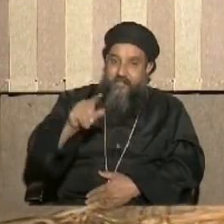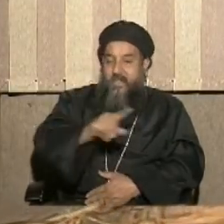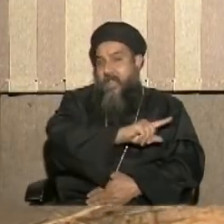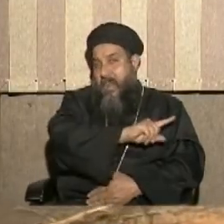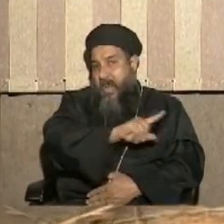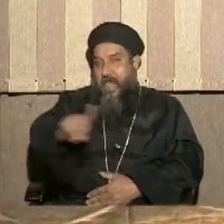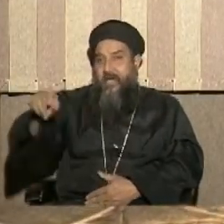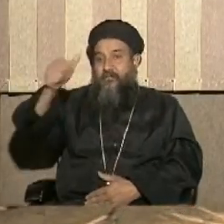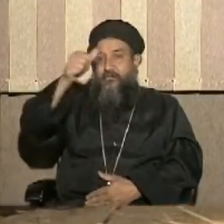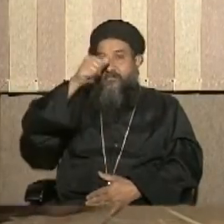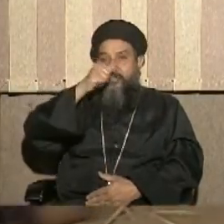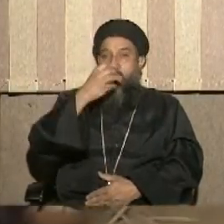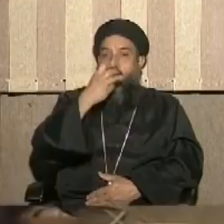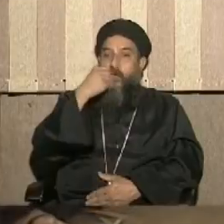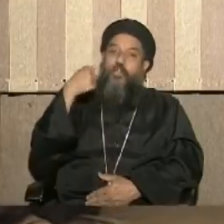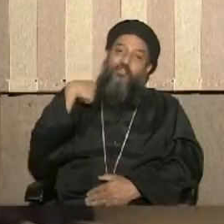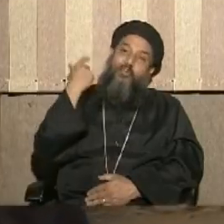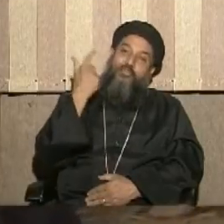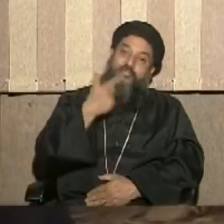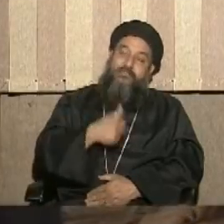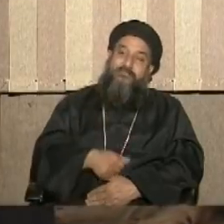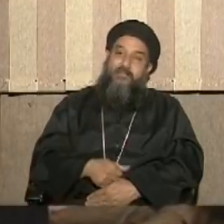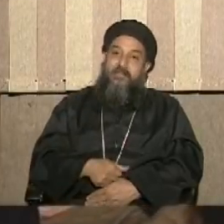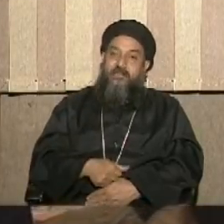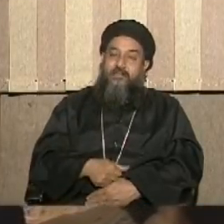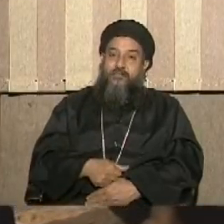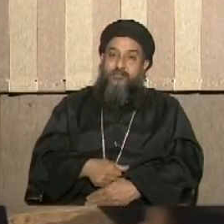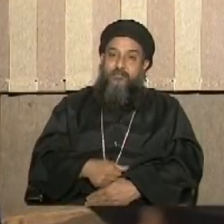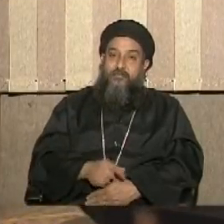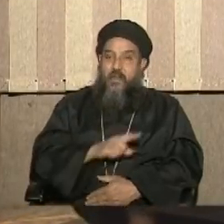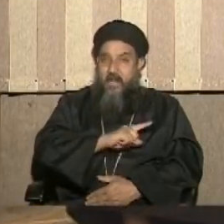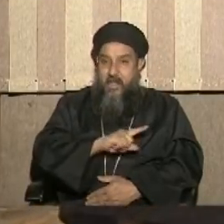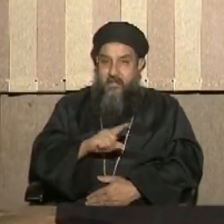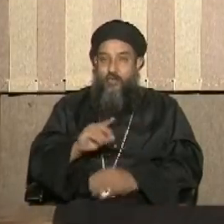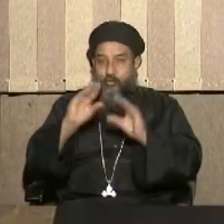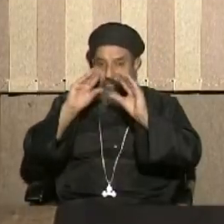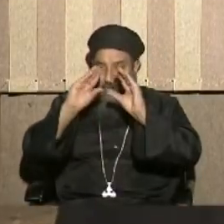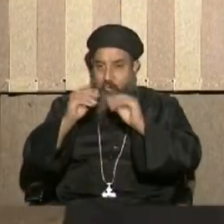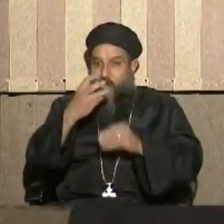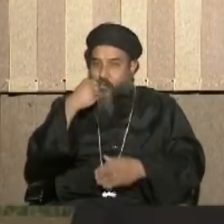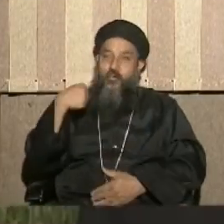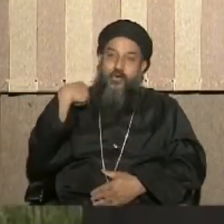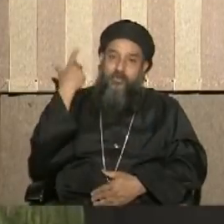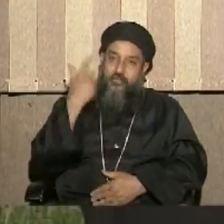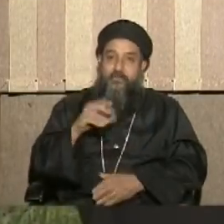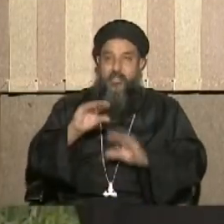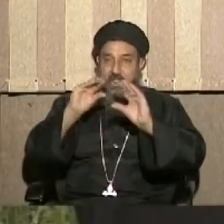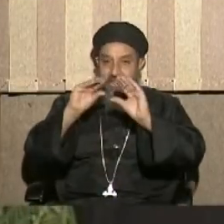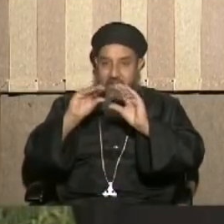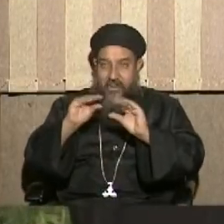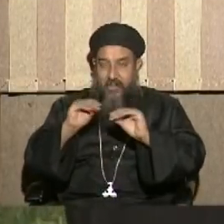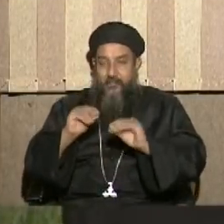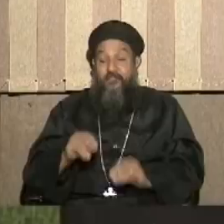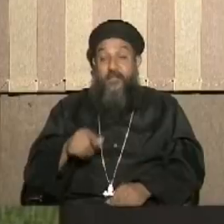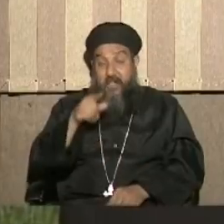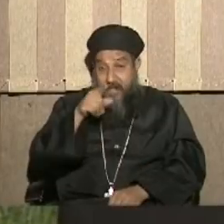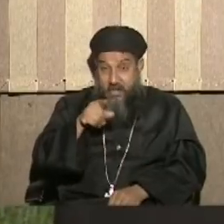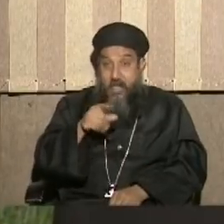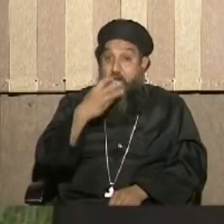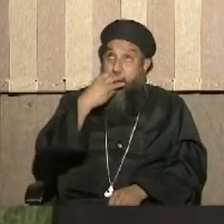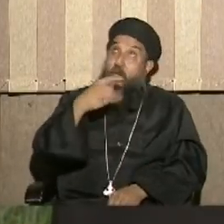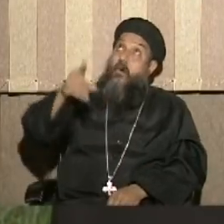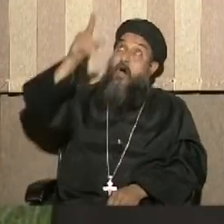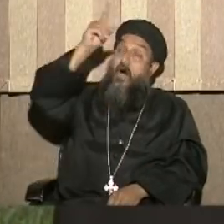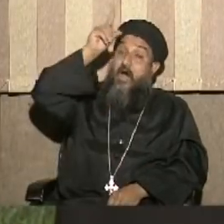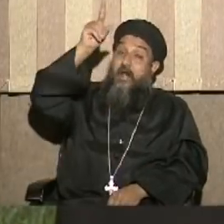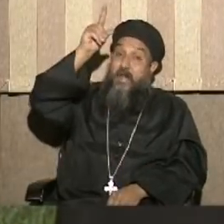لا تحزنوا الروح، ويقول كمان لا تطفئوا الروح، يعني